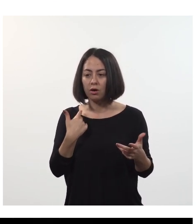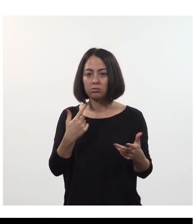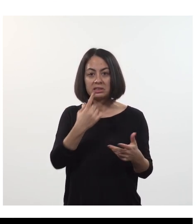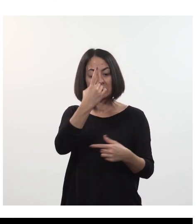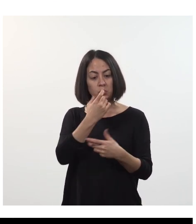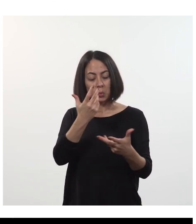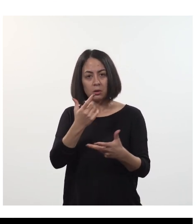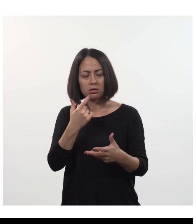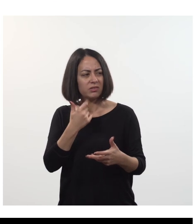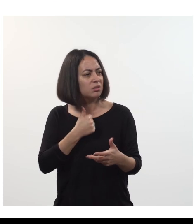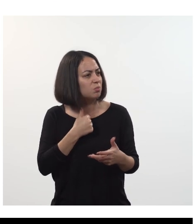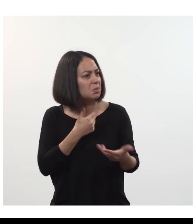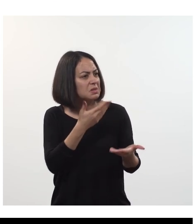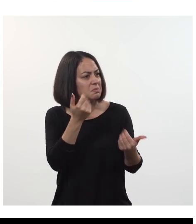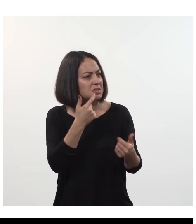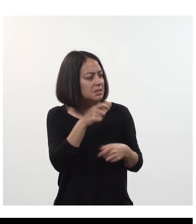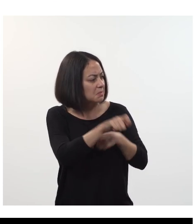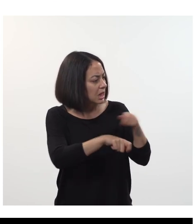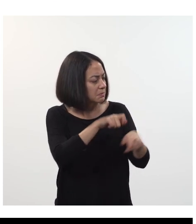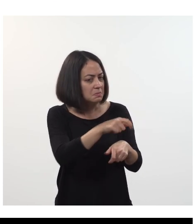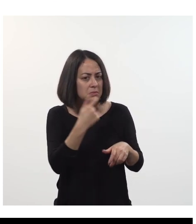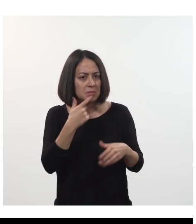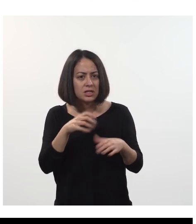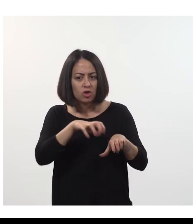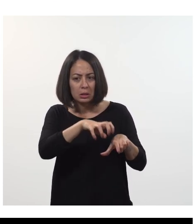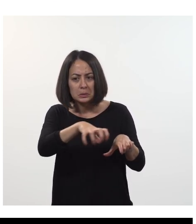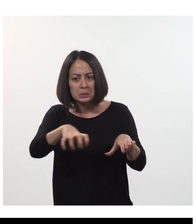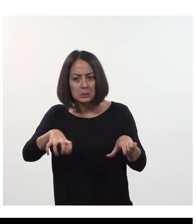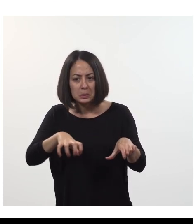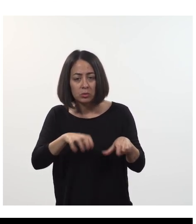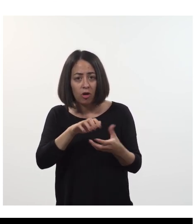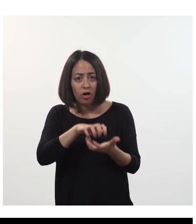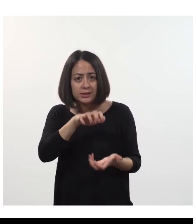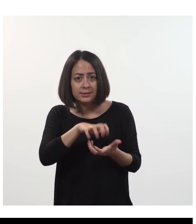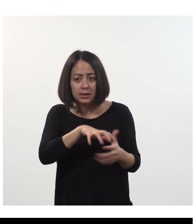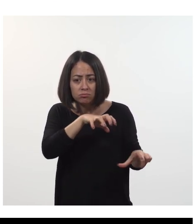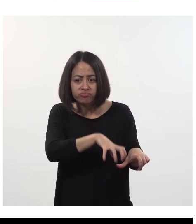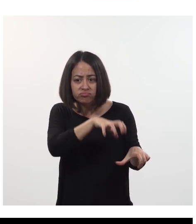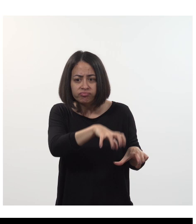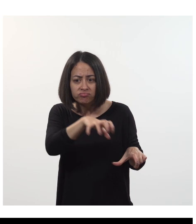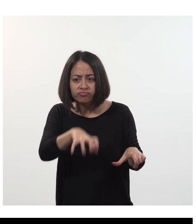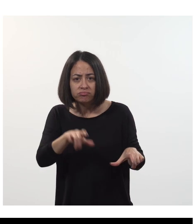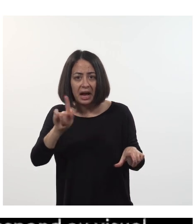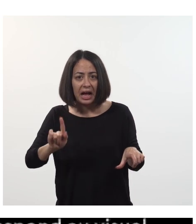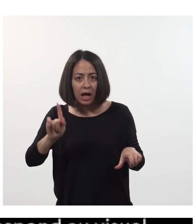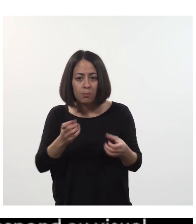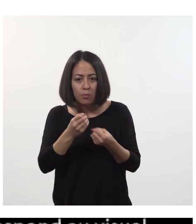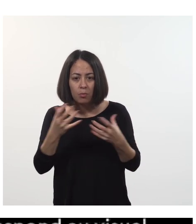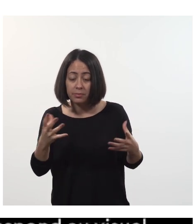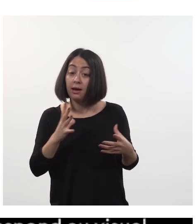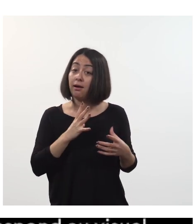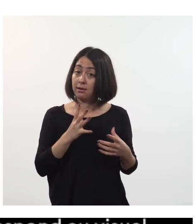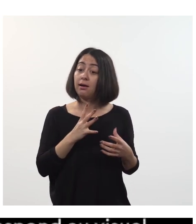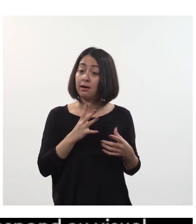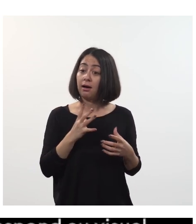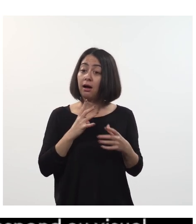servir aux convives. Dans ce cas-là, vous avez des photos, notamment la photo du grammage à servir